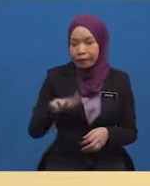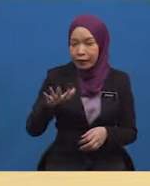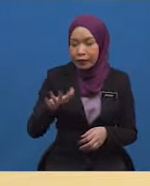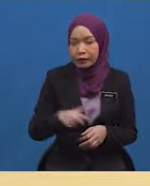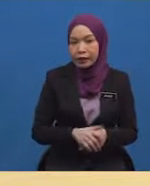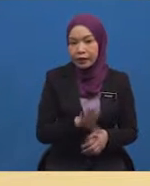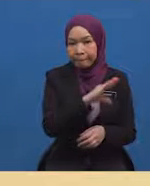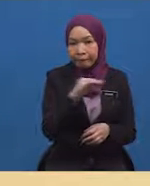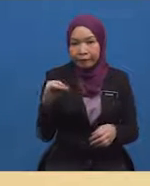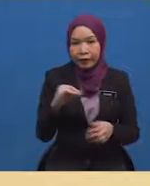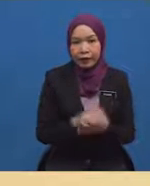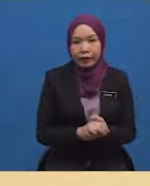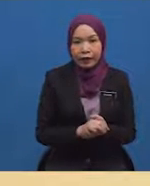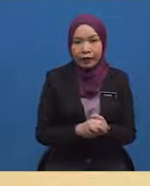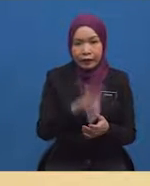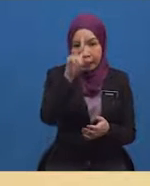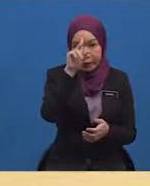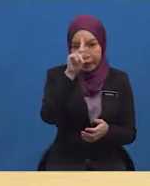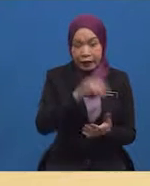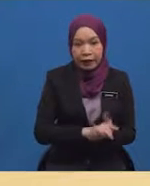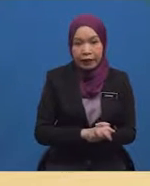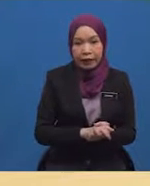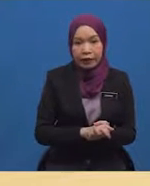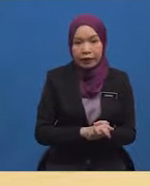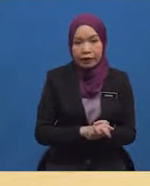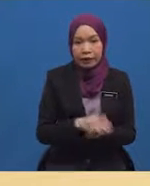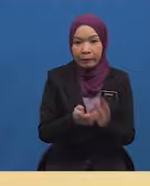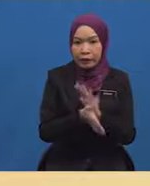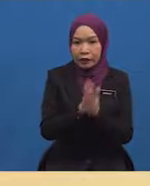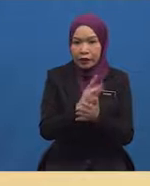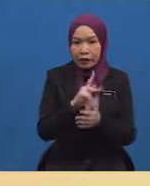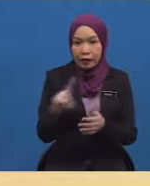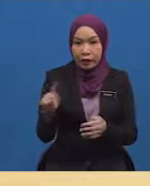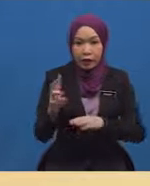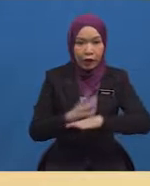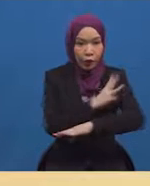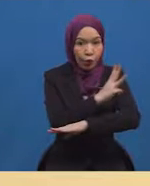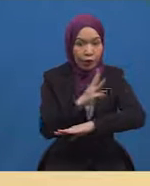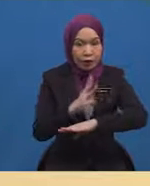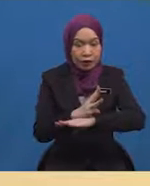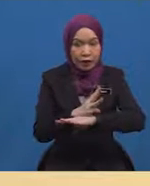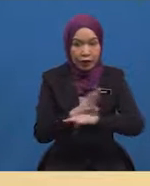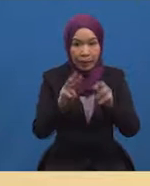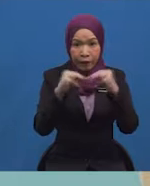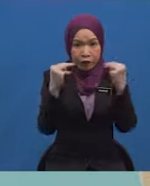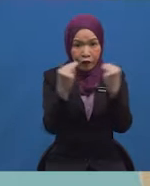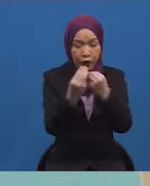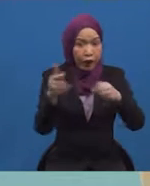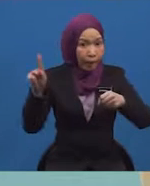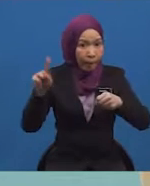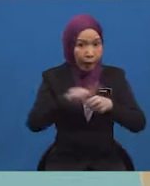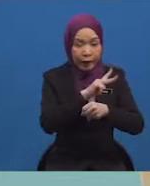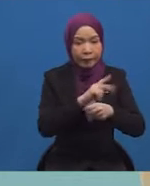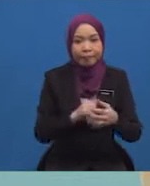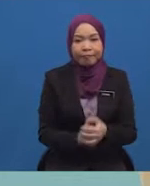455 orang bagi setiap kilometer persegi yang menjadikan kawasan berpenduduk padat. Tahniah